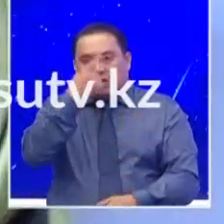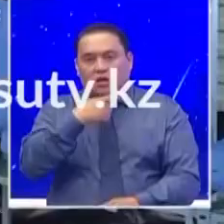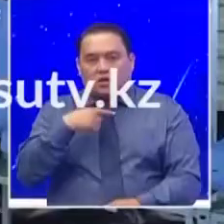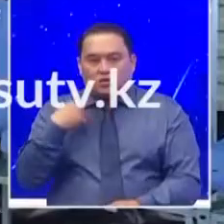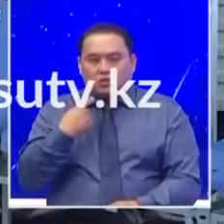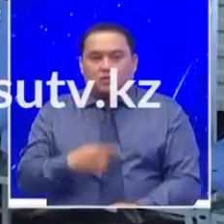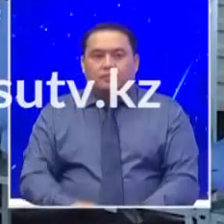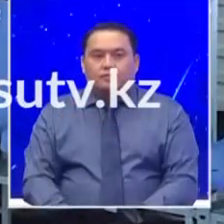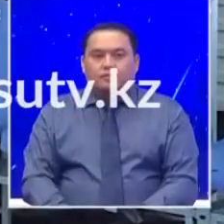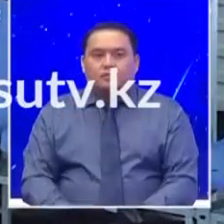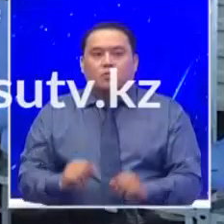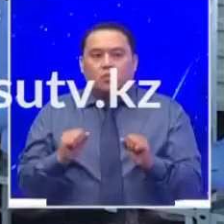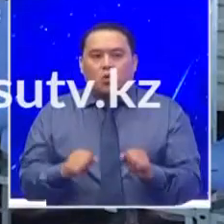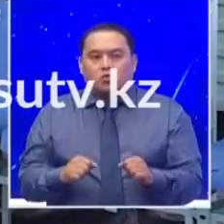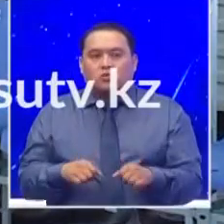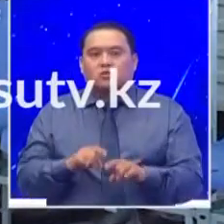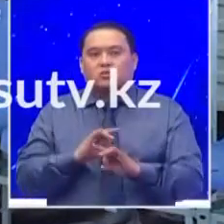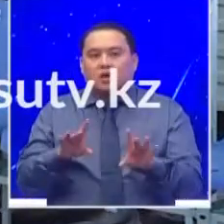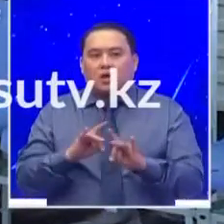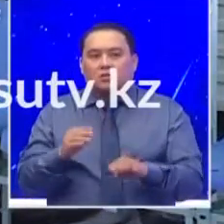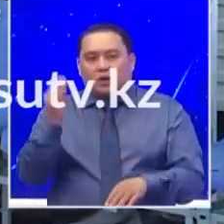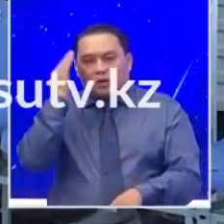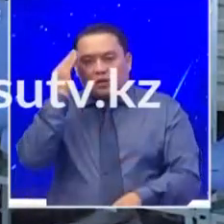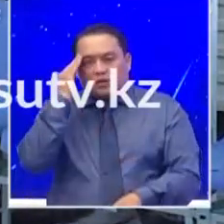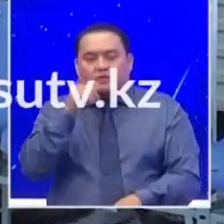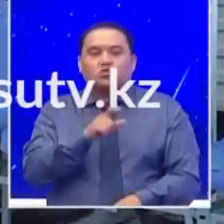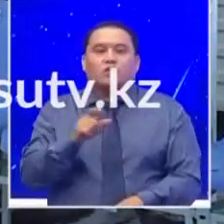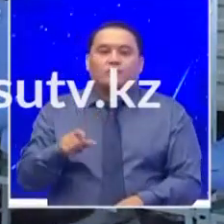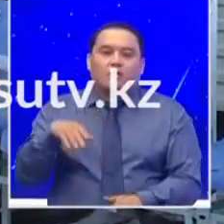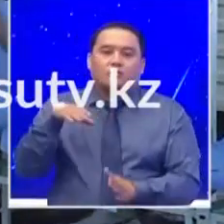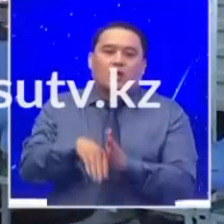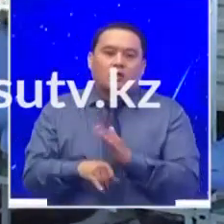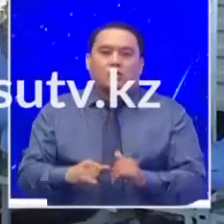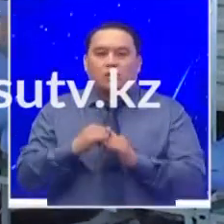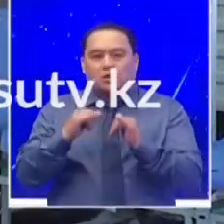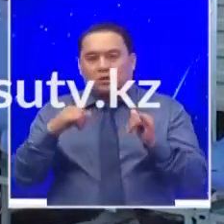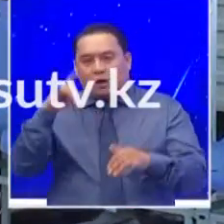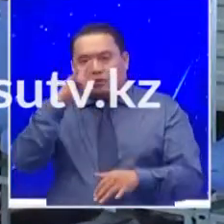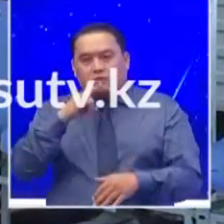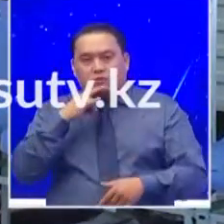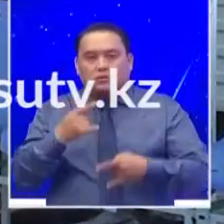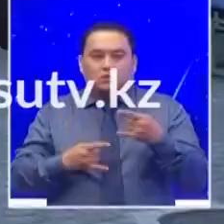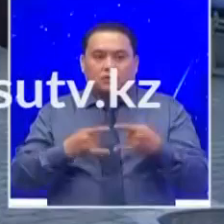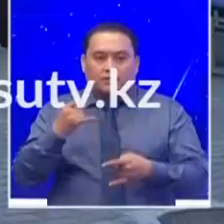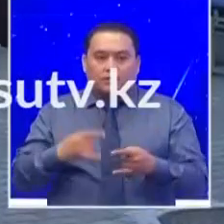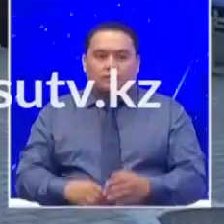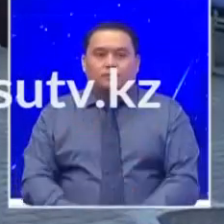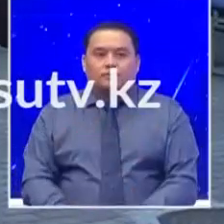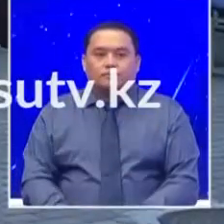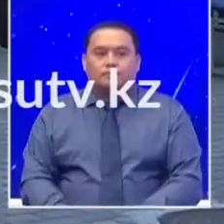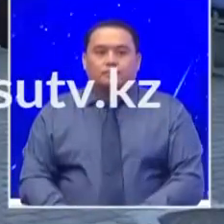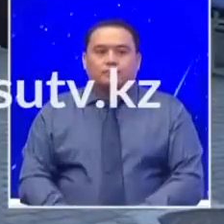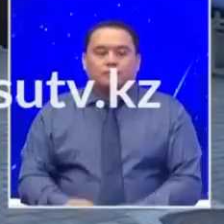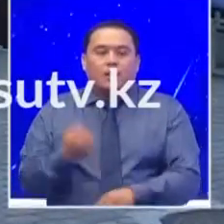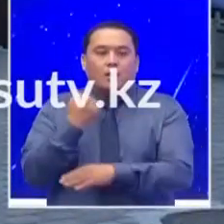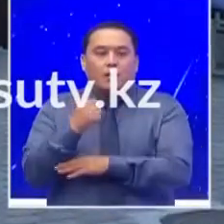многие из участников. Могу без преувеличения сказать, что этот талантливый человек внес огромный вклад в развитие казахстанского телевидения. Победители и